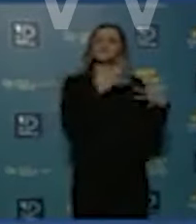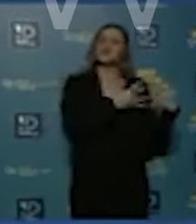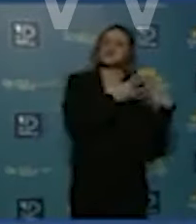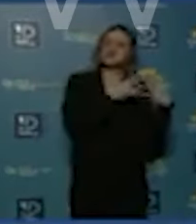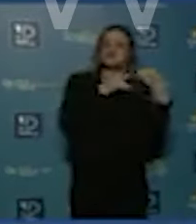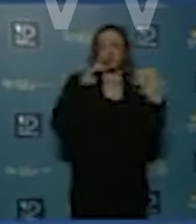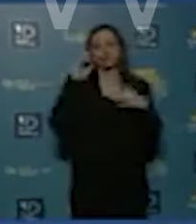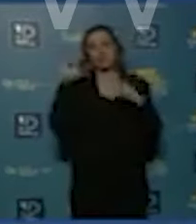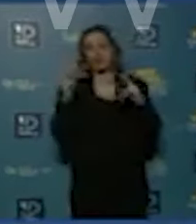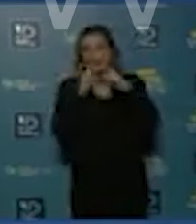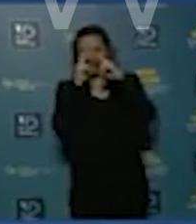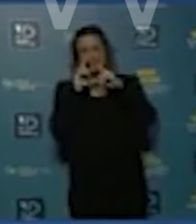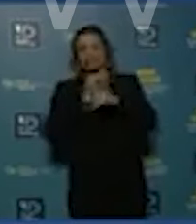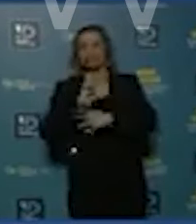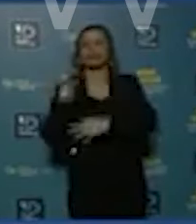libertà,